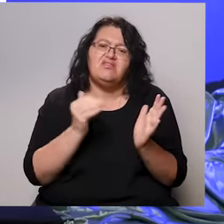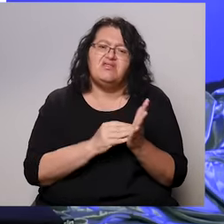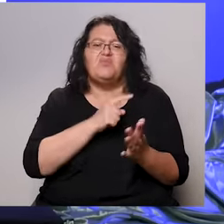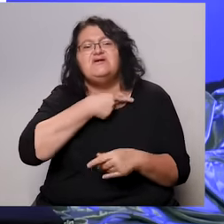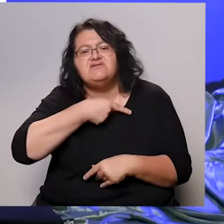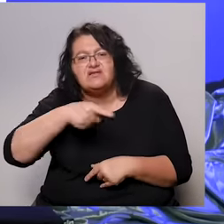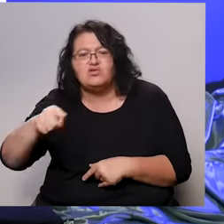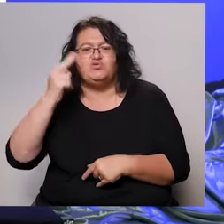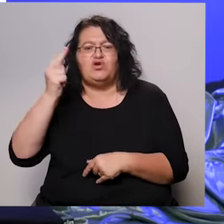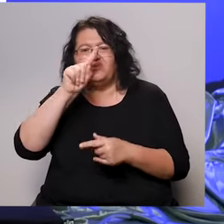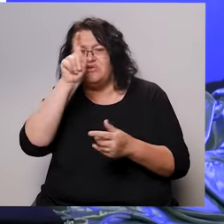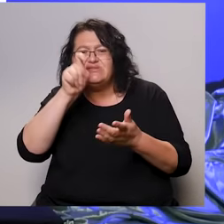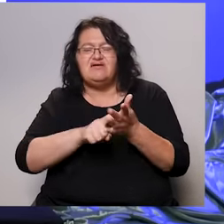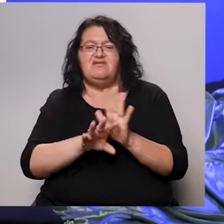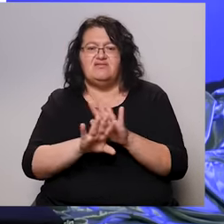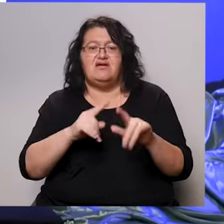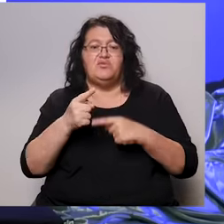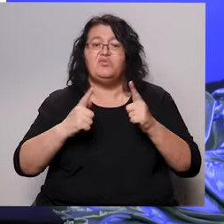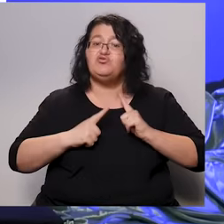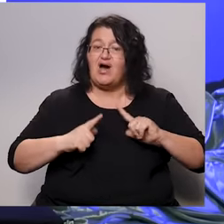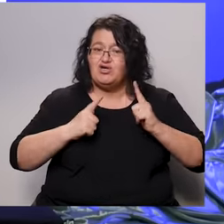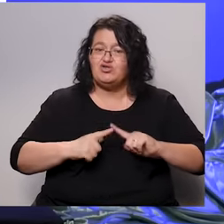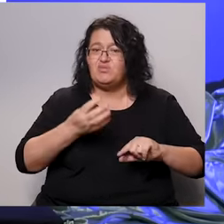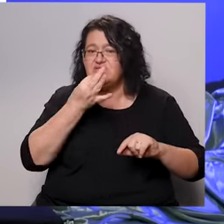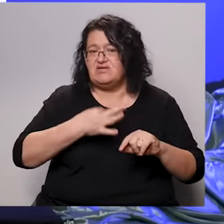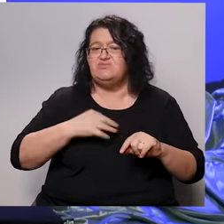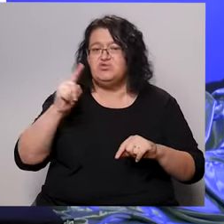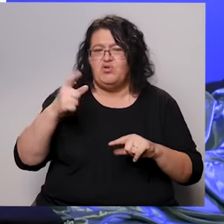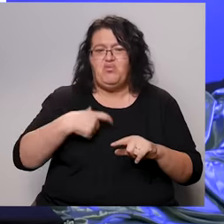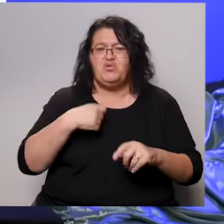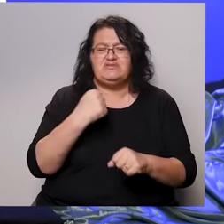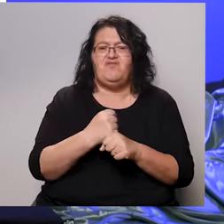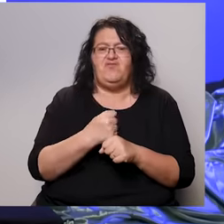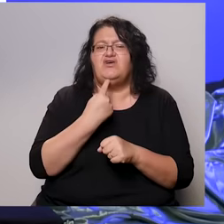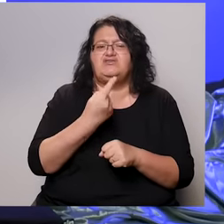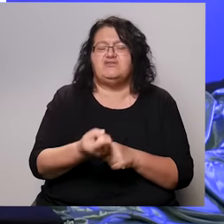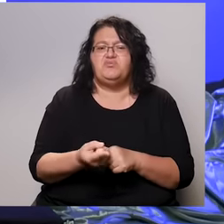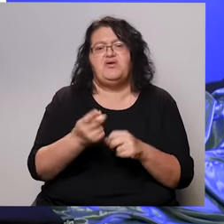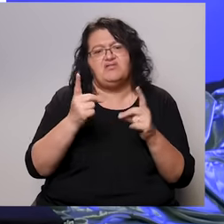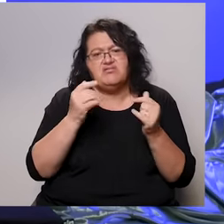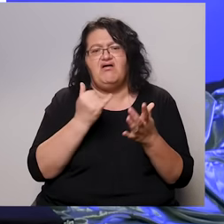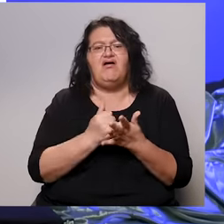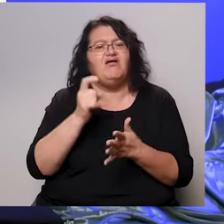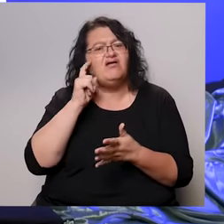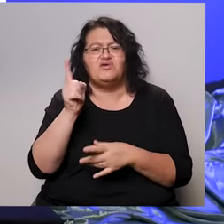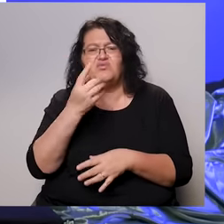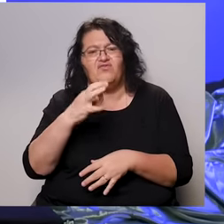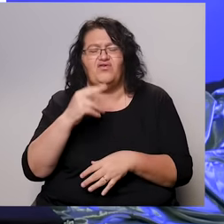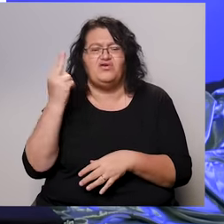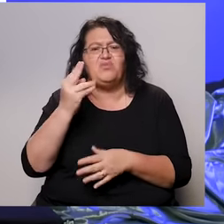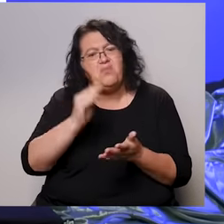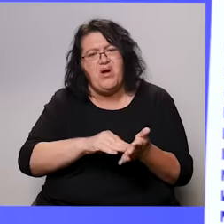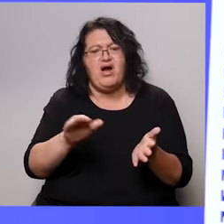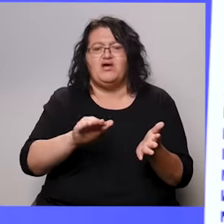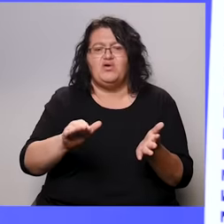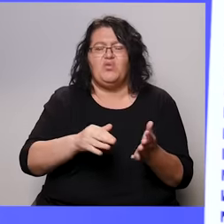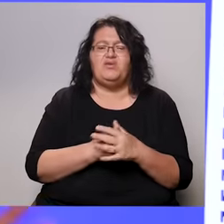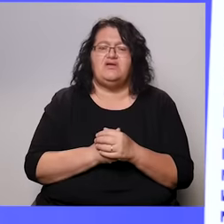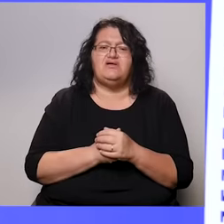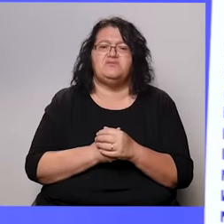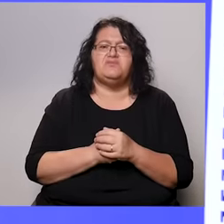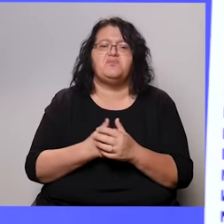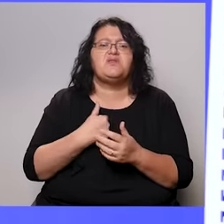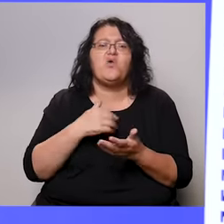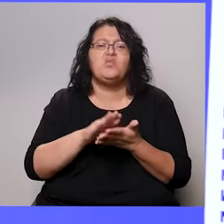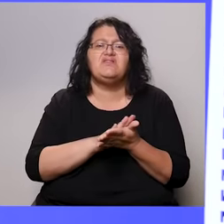să-L întrebi. După ce l-ai întrebat pe Dumnezeu și aștepți răspunsul Lui, poți să faci o afirmație, da, uite, cred că nu-i voia lui Dumnezeu să mai avem un copil. Eu